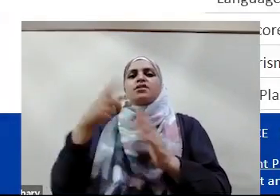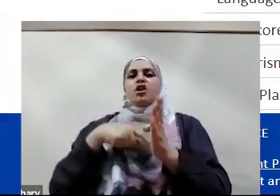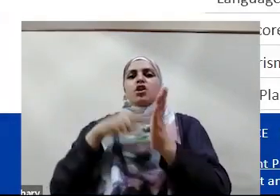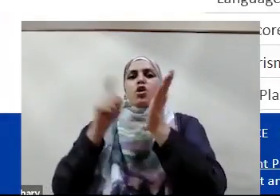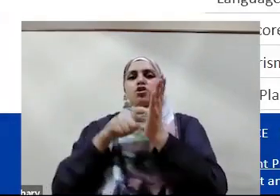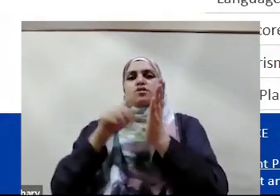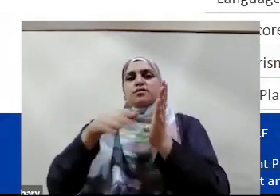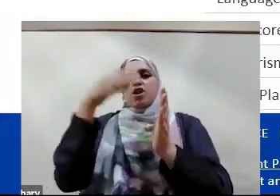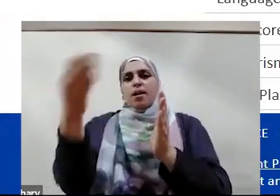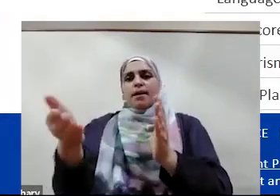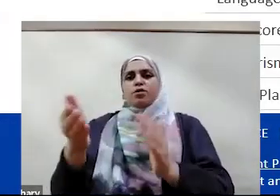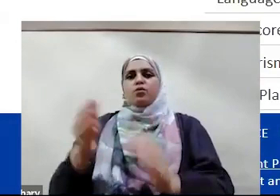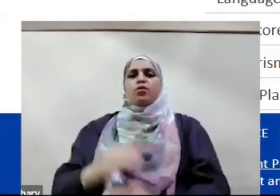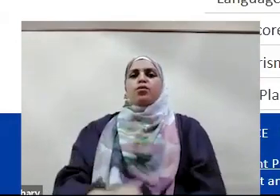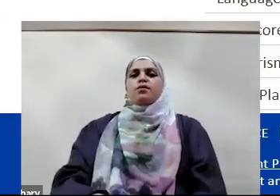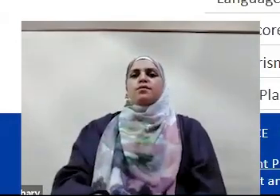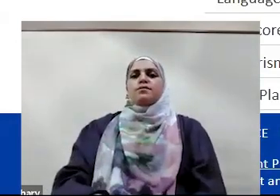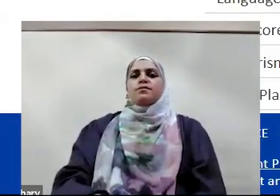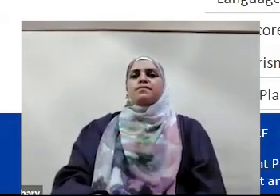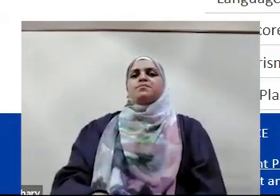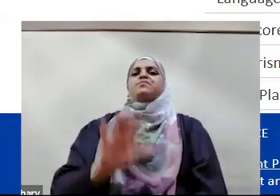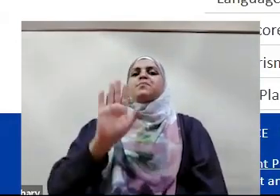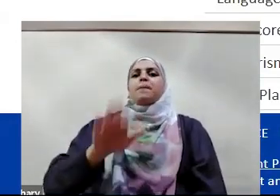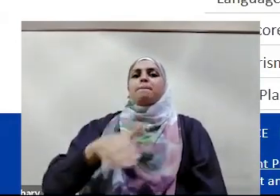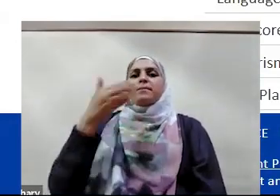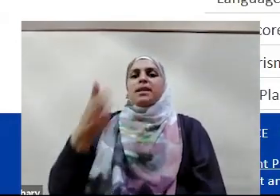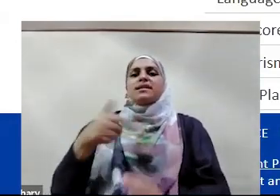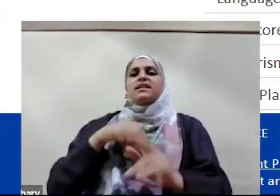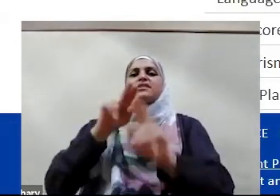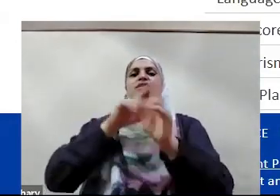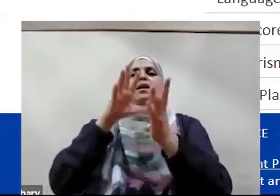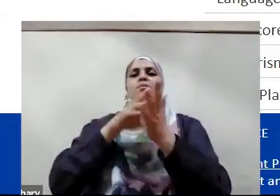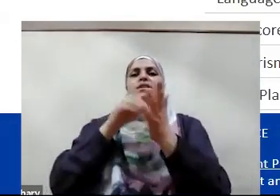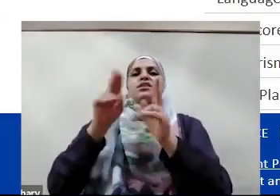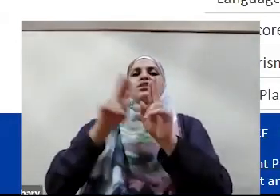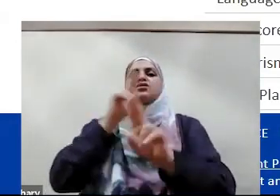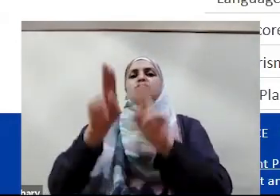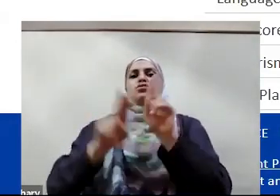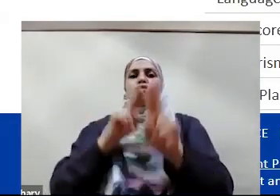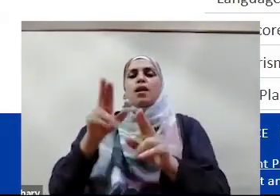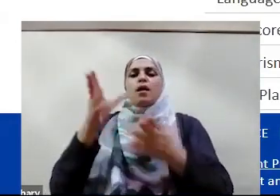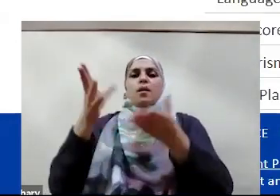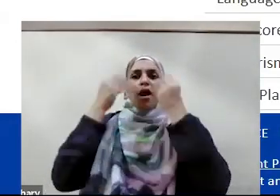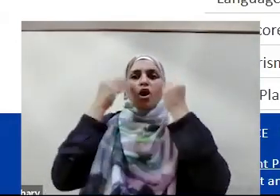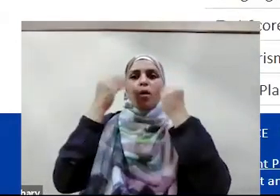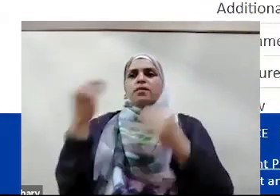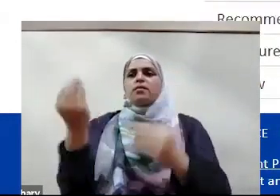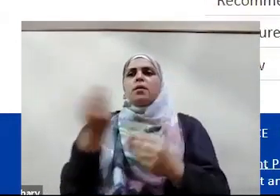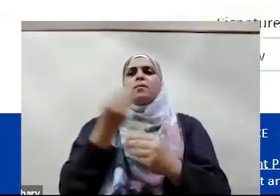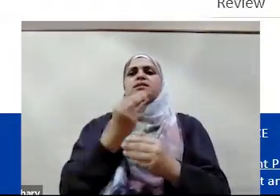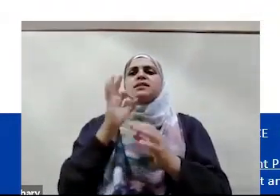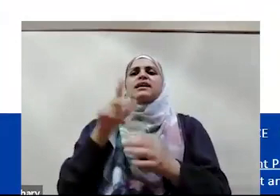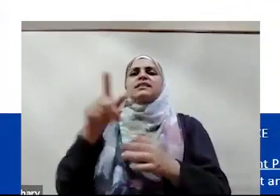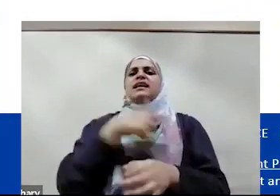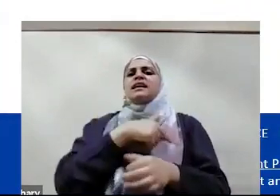بعديه. وبعد كده بقى بنبتدي أسئلة معلومات بسيطة جدا،